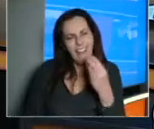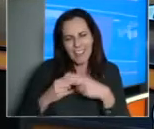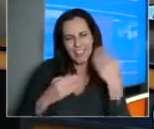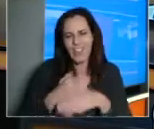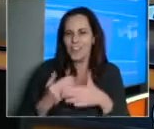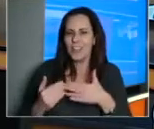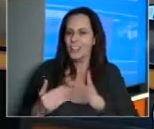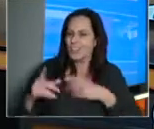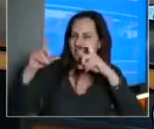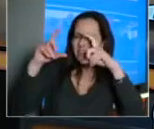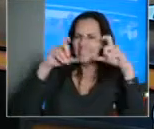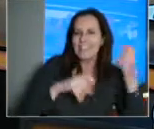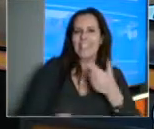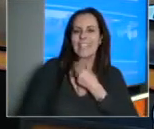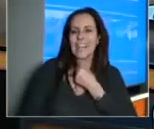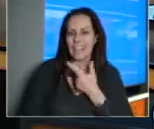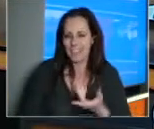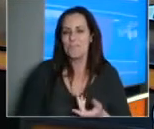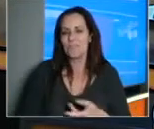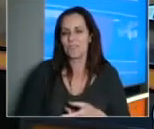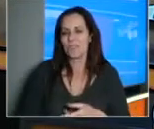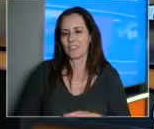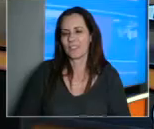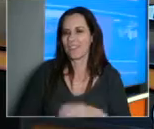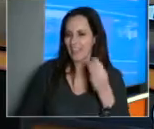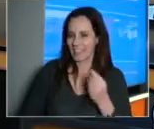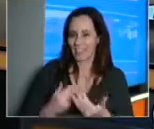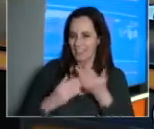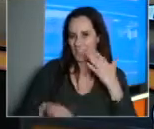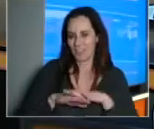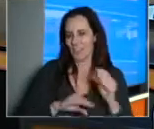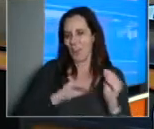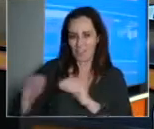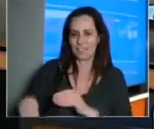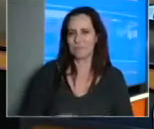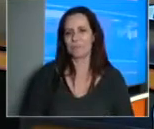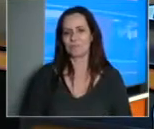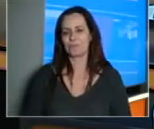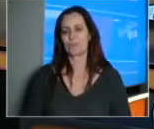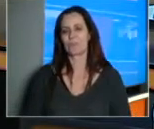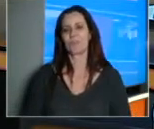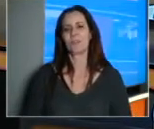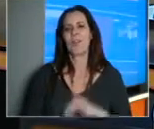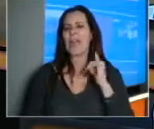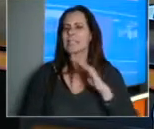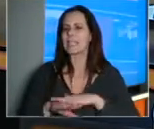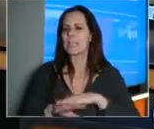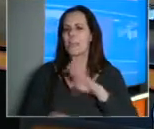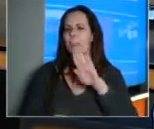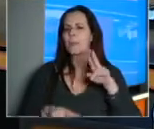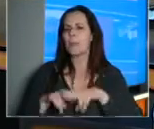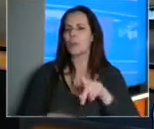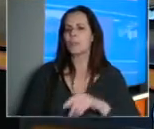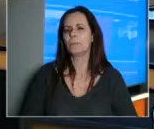הסוף, בוא ניתן לי להתגעגע אליי בתפקיד שר הביטחון, כשעוד אותו זה יעבור. רגע, לפני שהתפקיד עוזב. כן, ליריד שלנו. איזה תיקים לדעתך ביבי משאיר